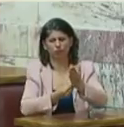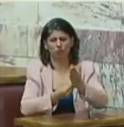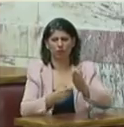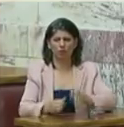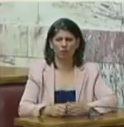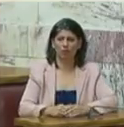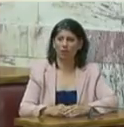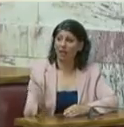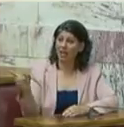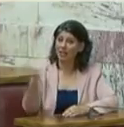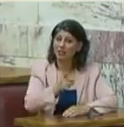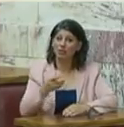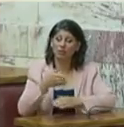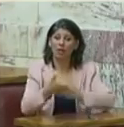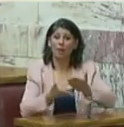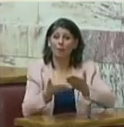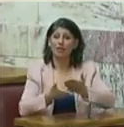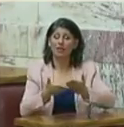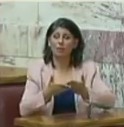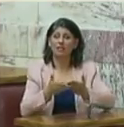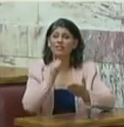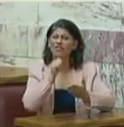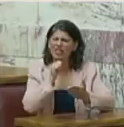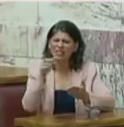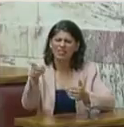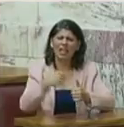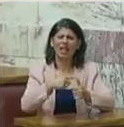τις επισκέψεις σας στις Βρυξέλλες και στο Βερολίνο, όπου